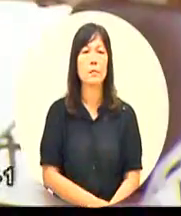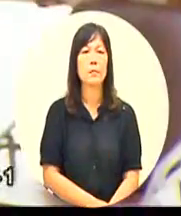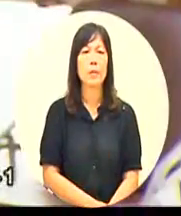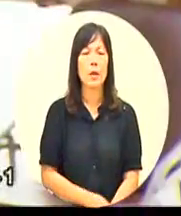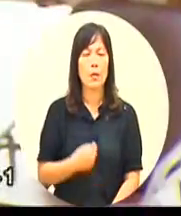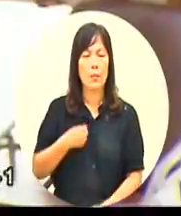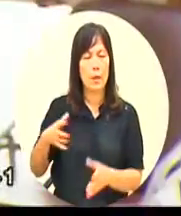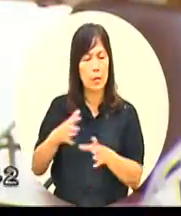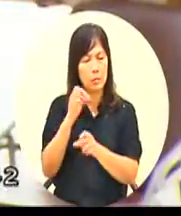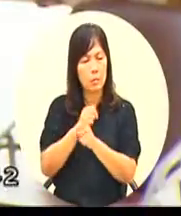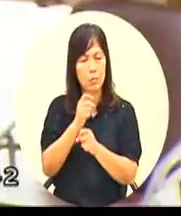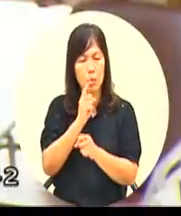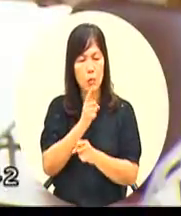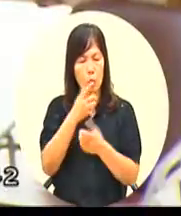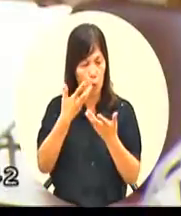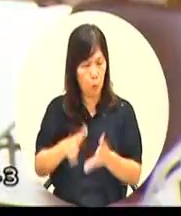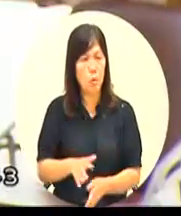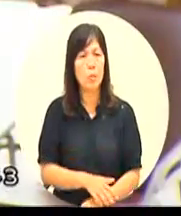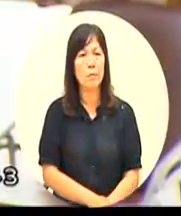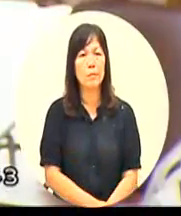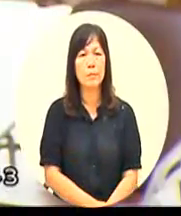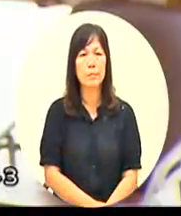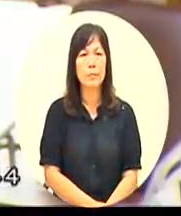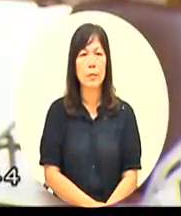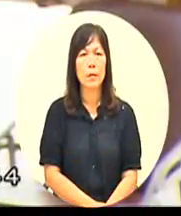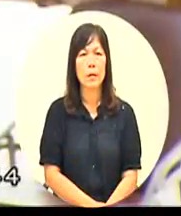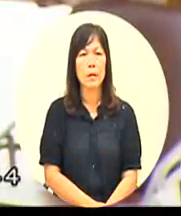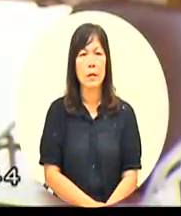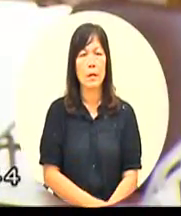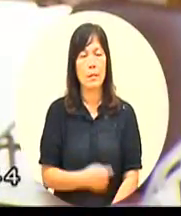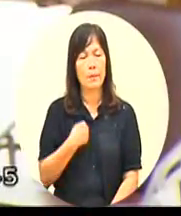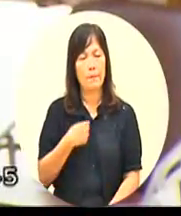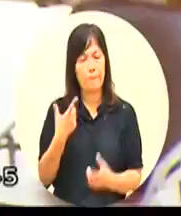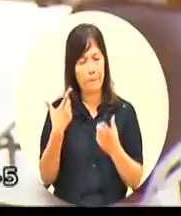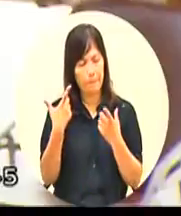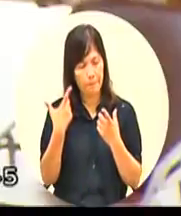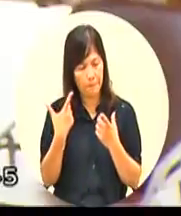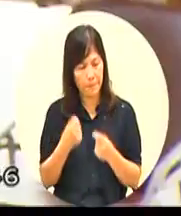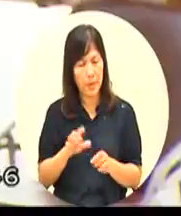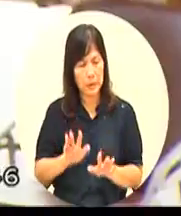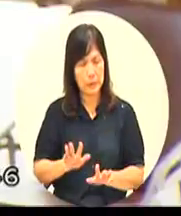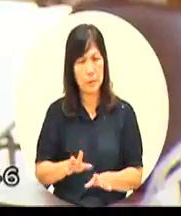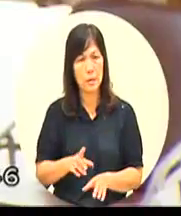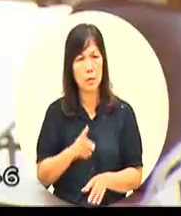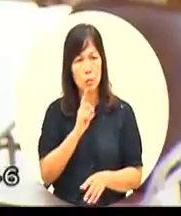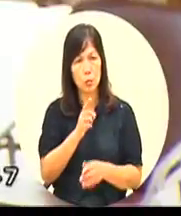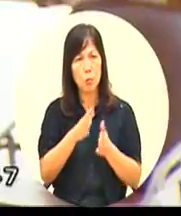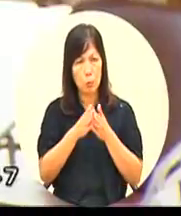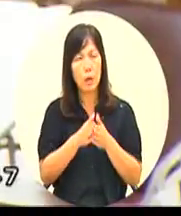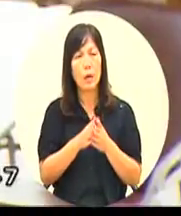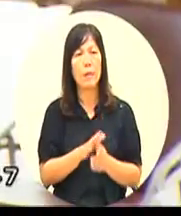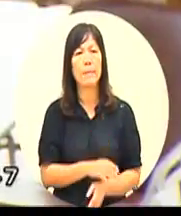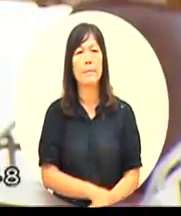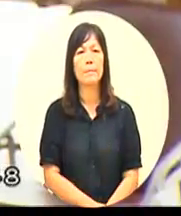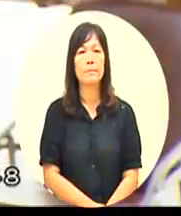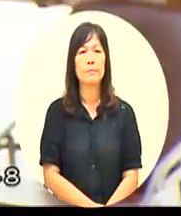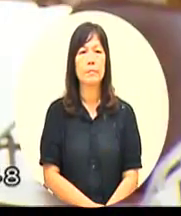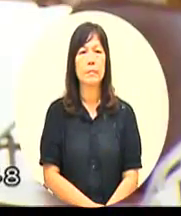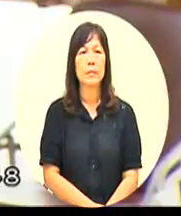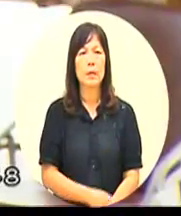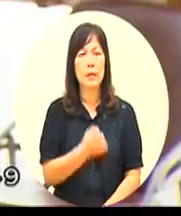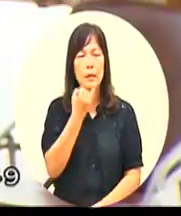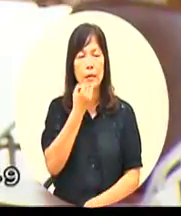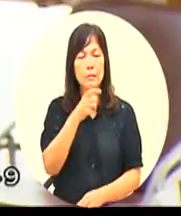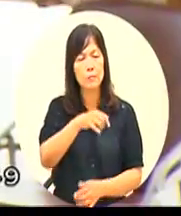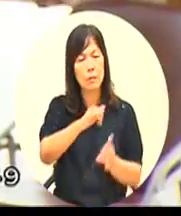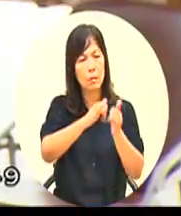多。那我今天我本来有今天也本来要讲，但是我想我们的市民朋